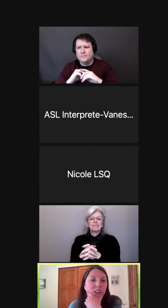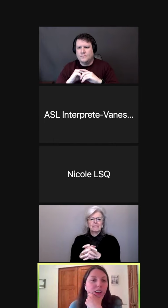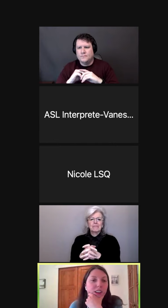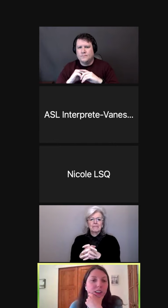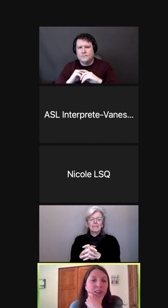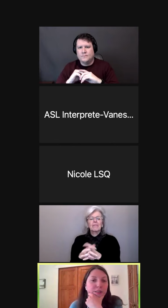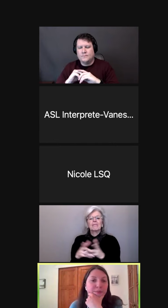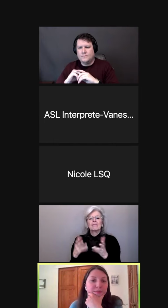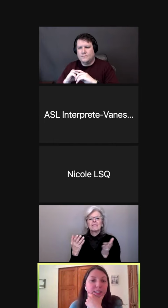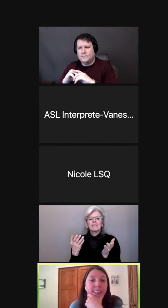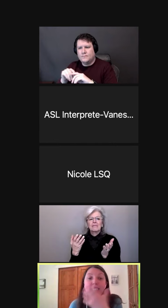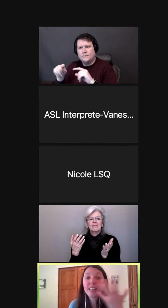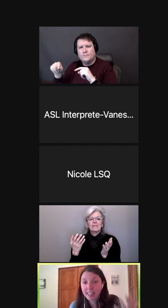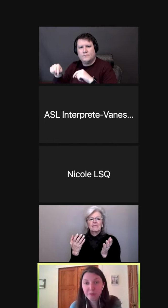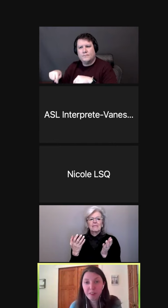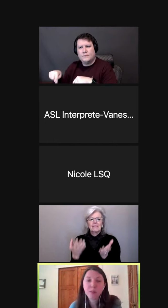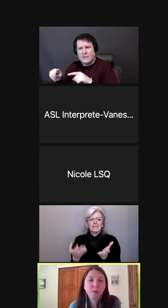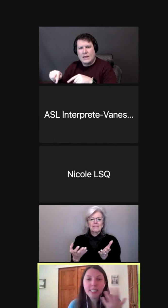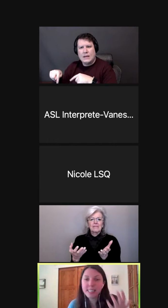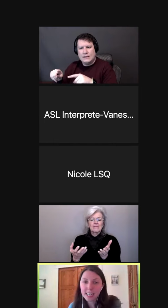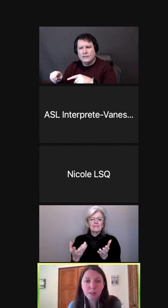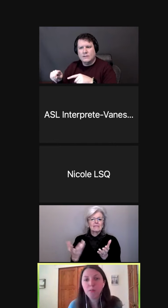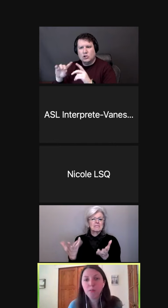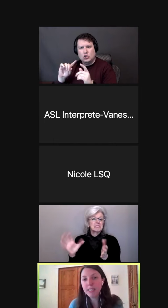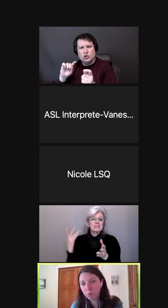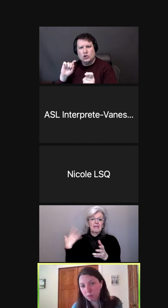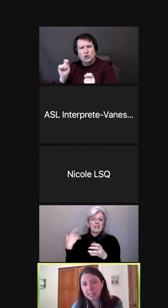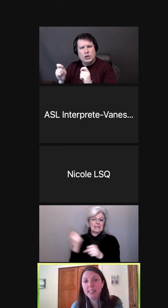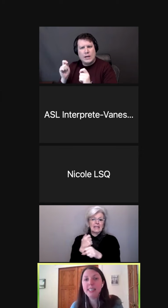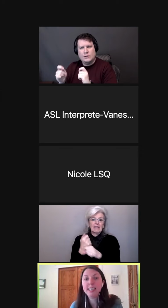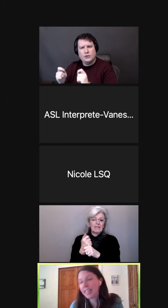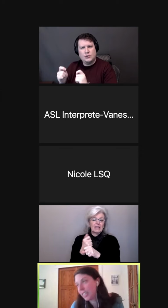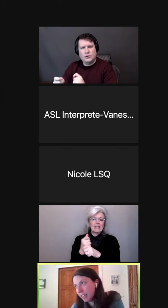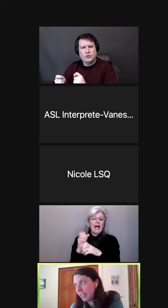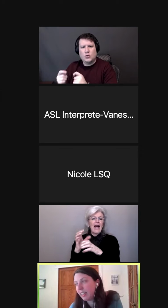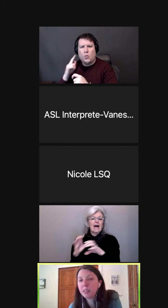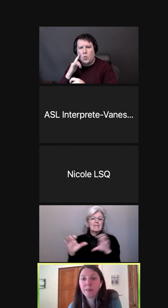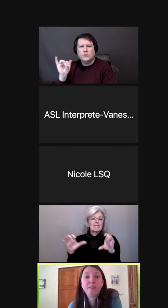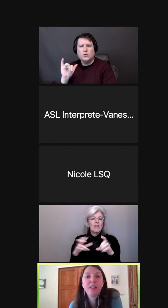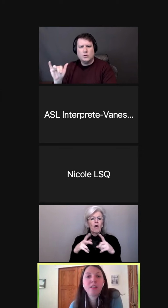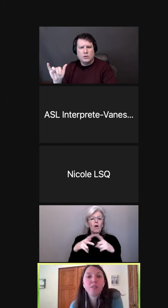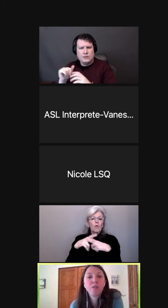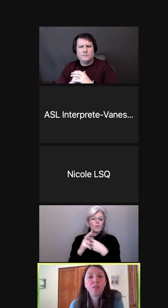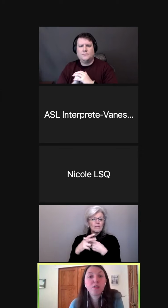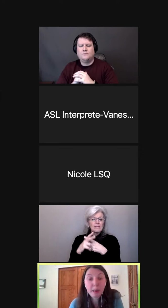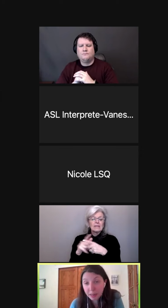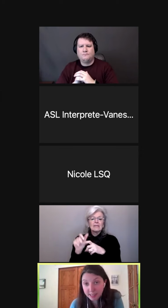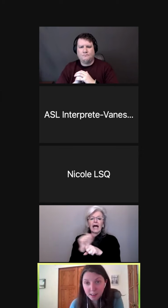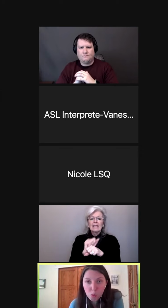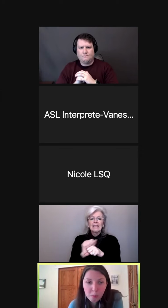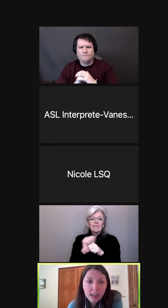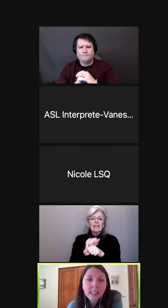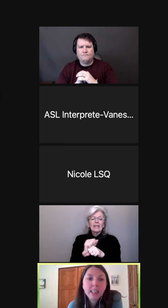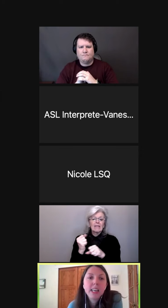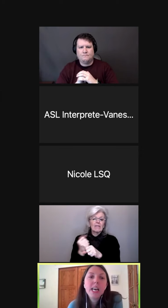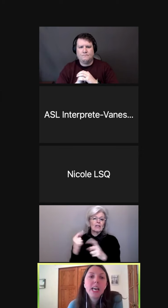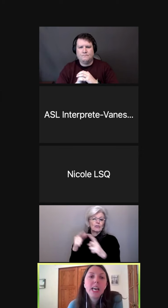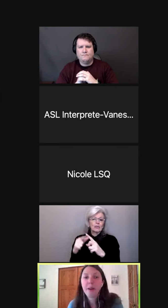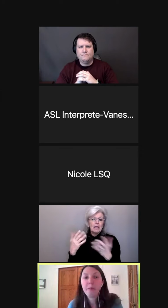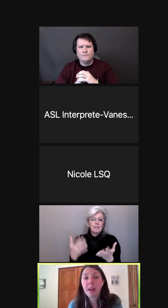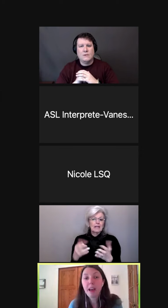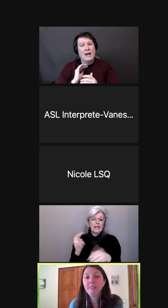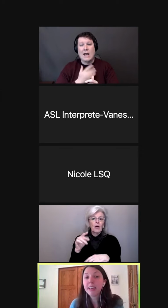Donc, qu'est-ce qui a été fait? Donc, les actions, les outils, les activités qui ont été faites jusqu'à présent au MAC?